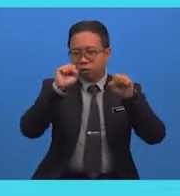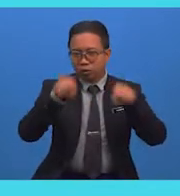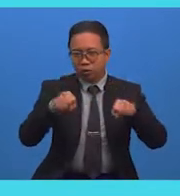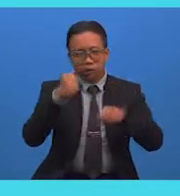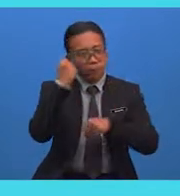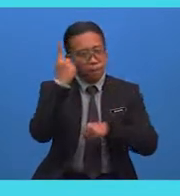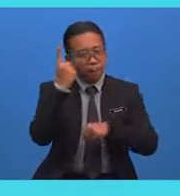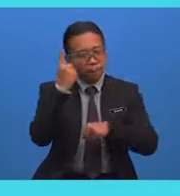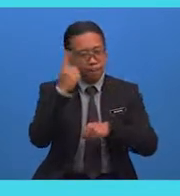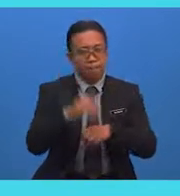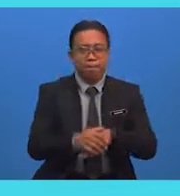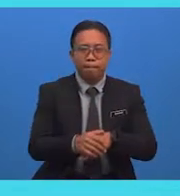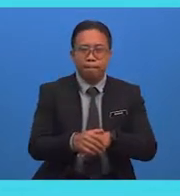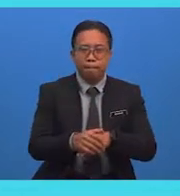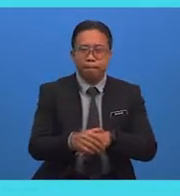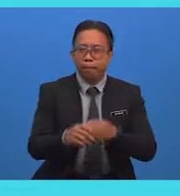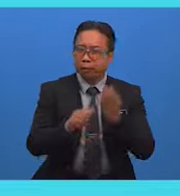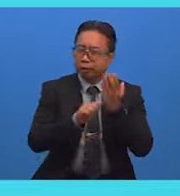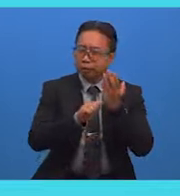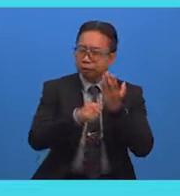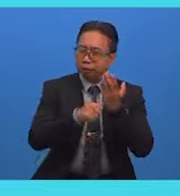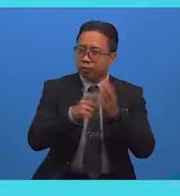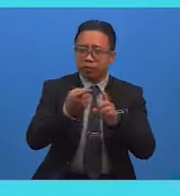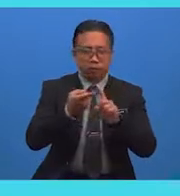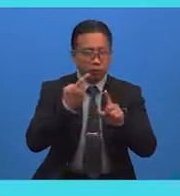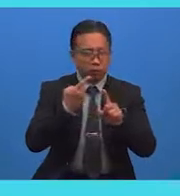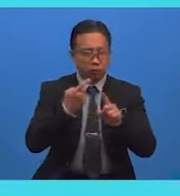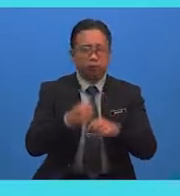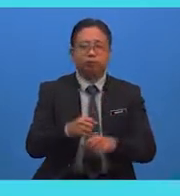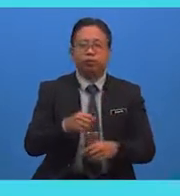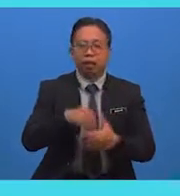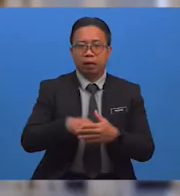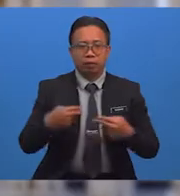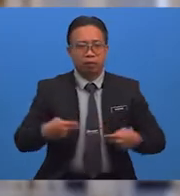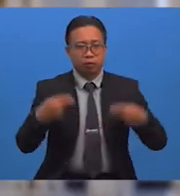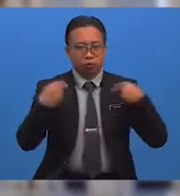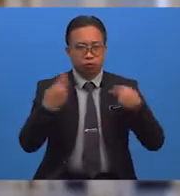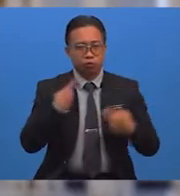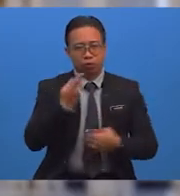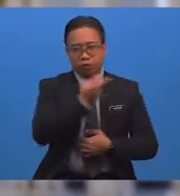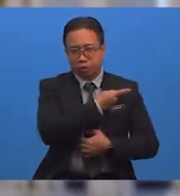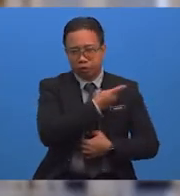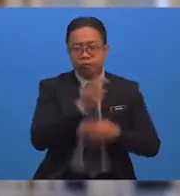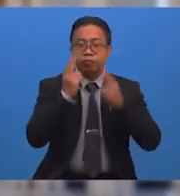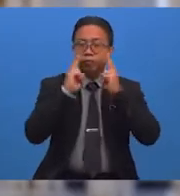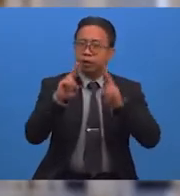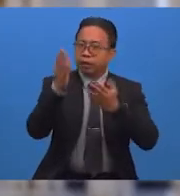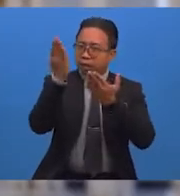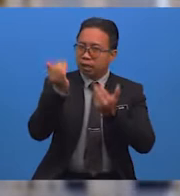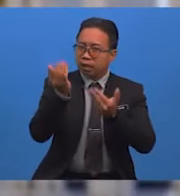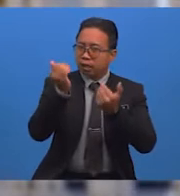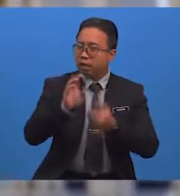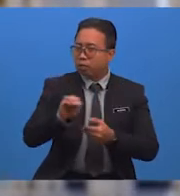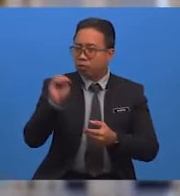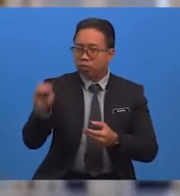memahami akibat daripada pengambilan makanan yang haram dalam kehidupan kita. Oleh itu, Ustazah berharap